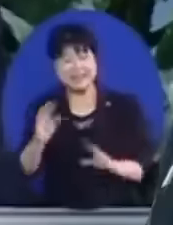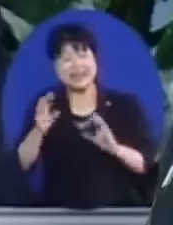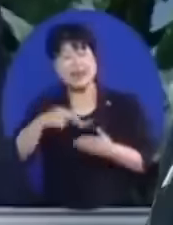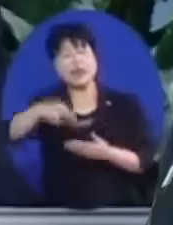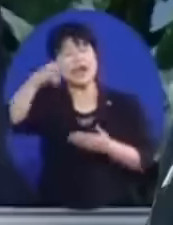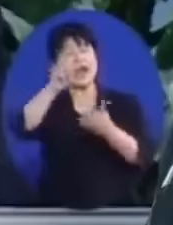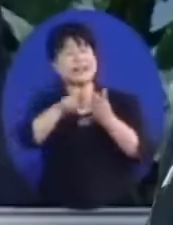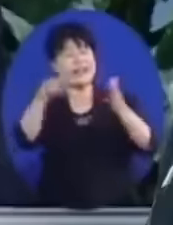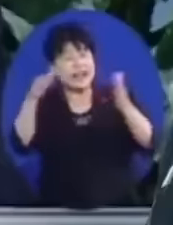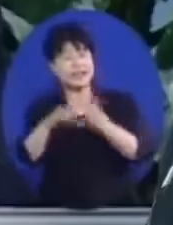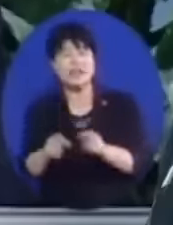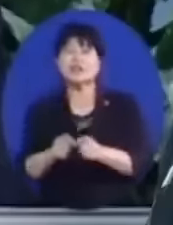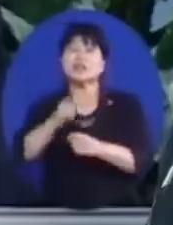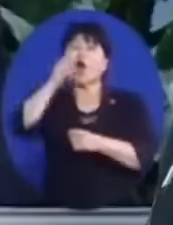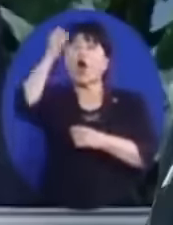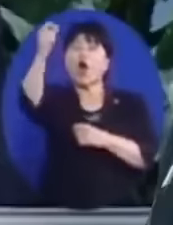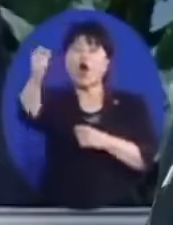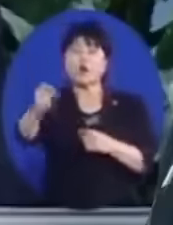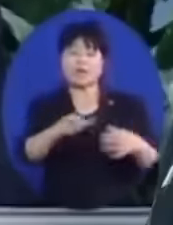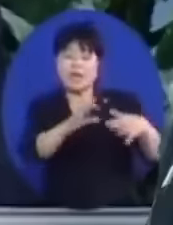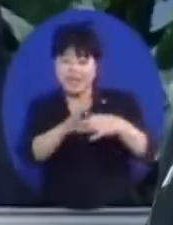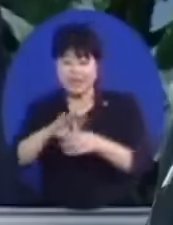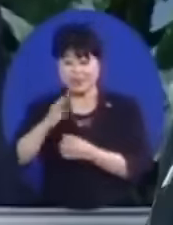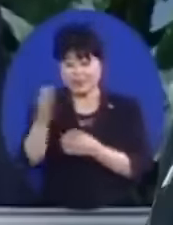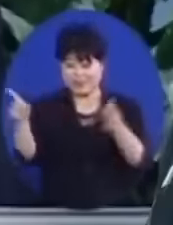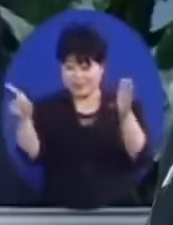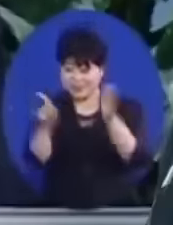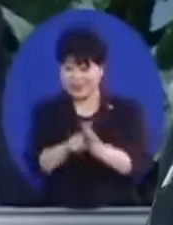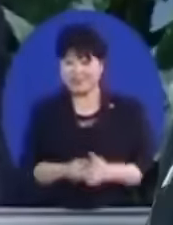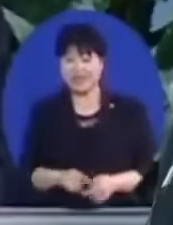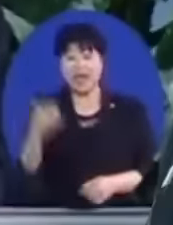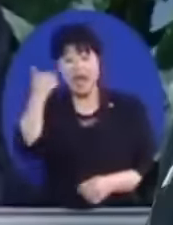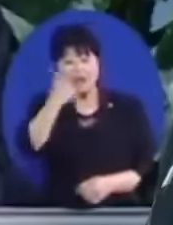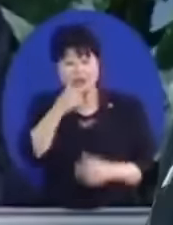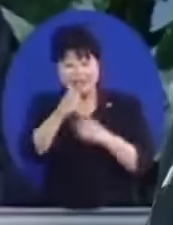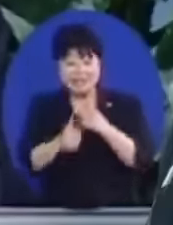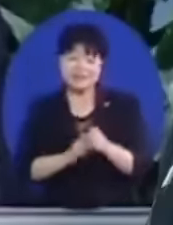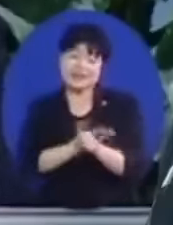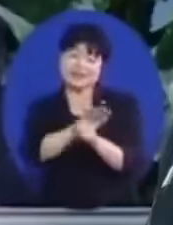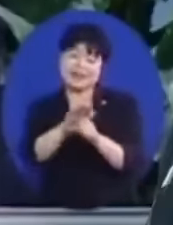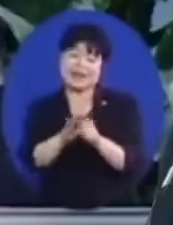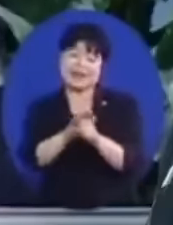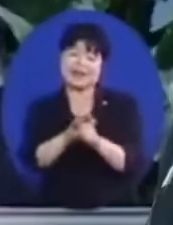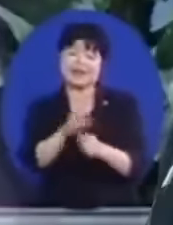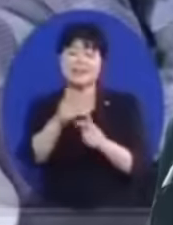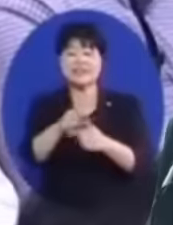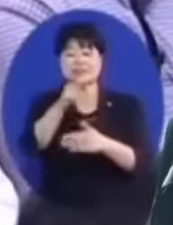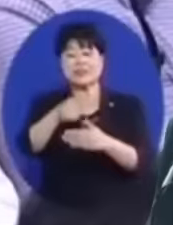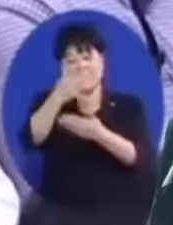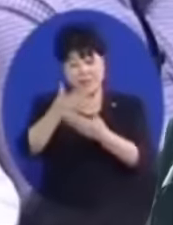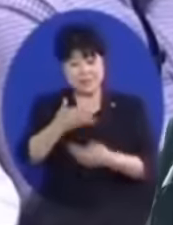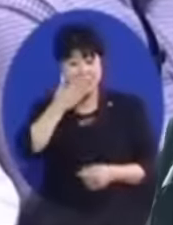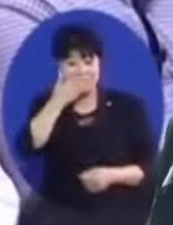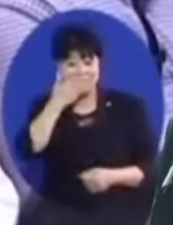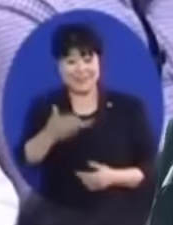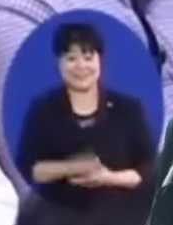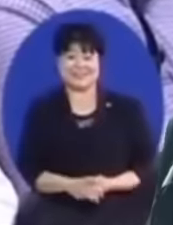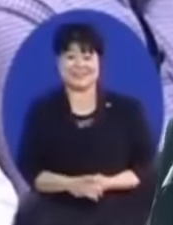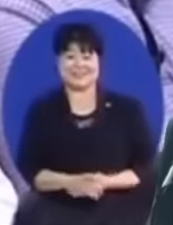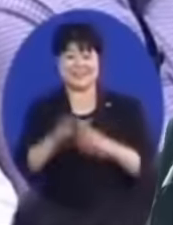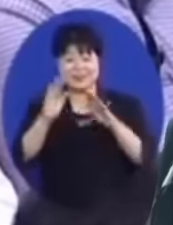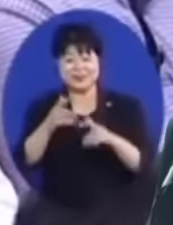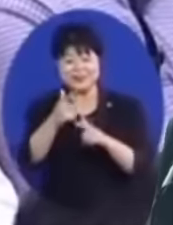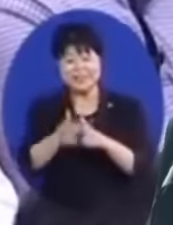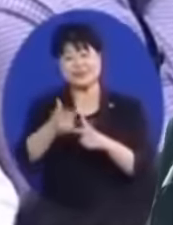천국까지 또 영원히 계속되는 것입니다. 누구든지 하나님의 사랑은 예수 안에서 받을 수가 있는 것입니다.